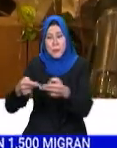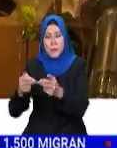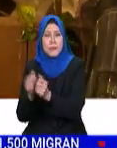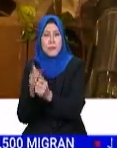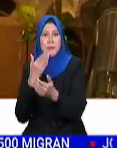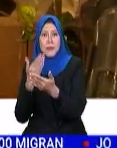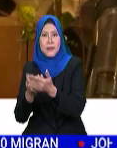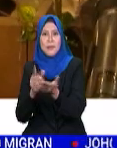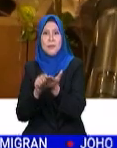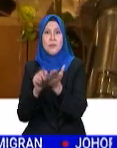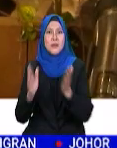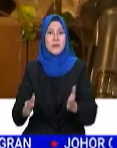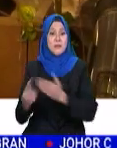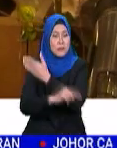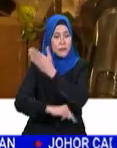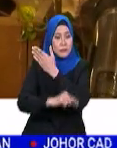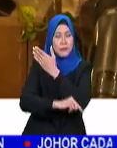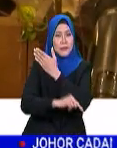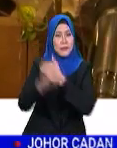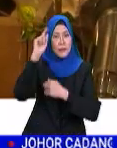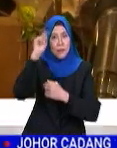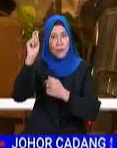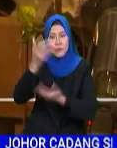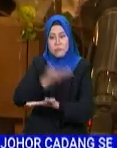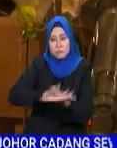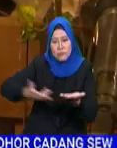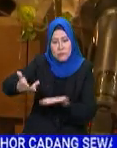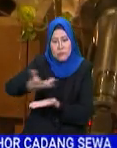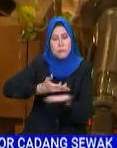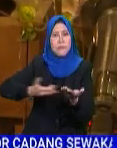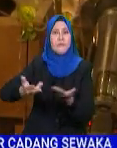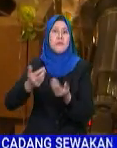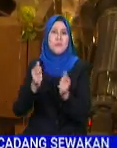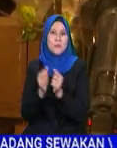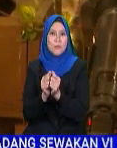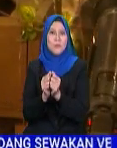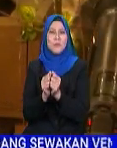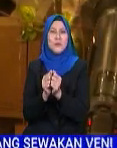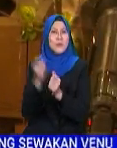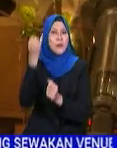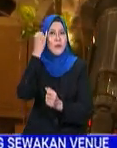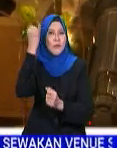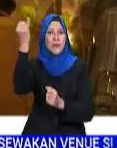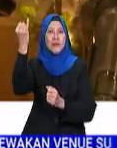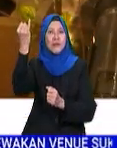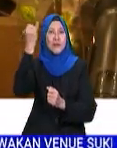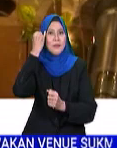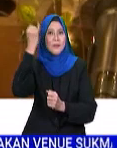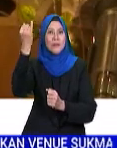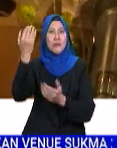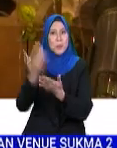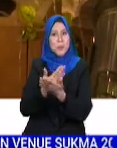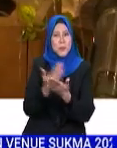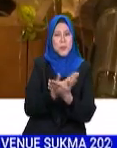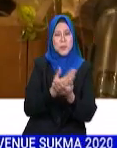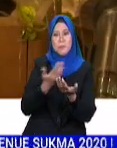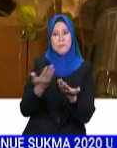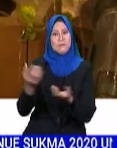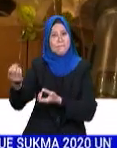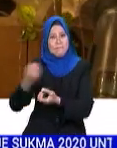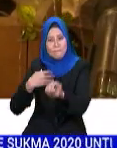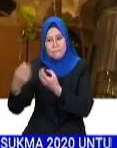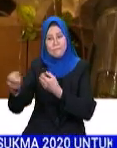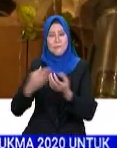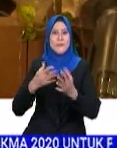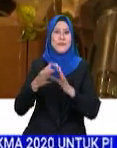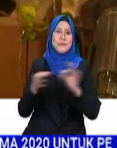antara media-media di negeri supaya kita dapat bertukar fikiran, bertukar pendapat, idea-idea untuk pemberitaan dan